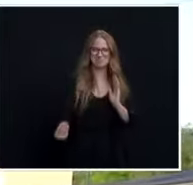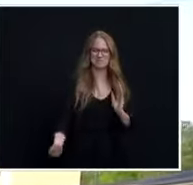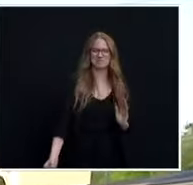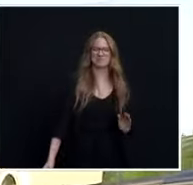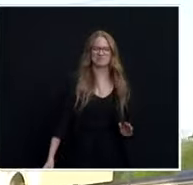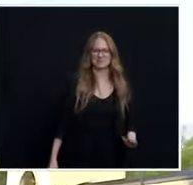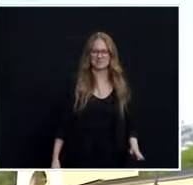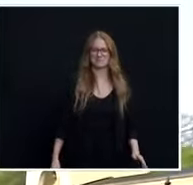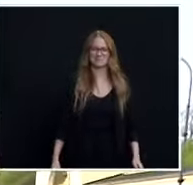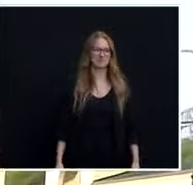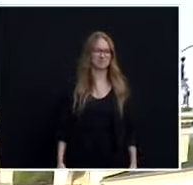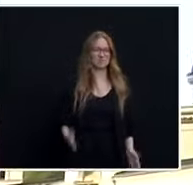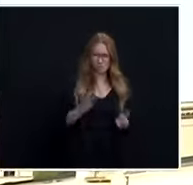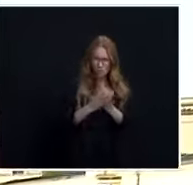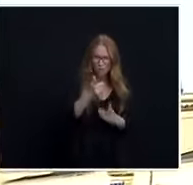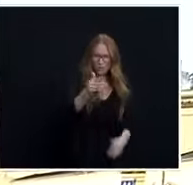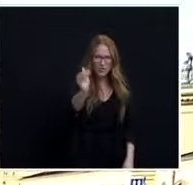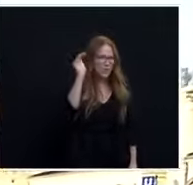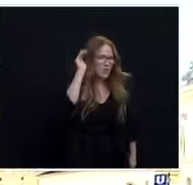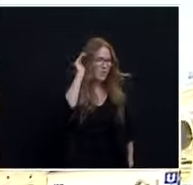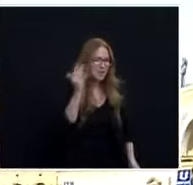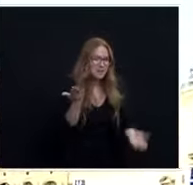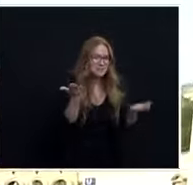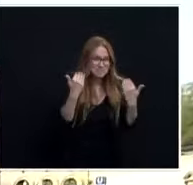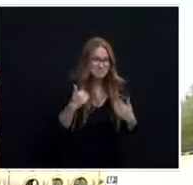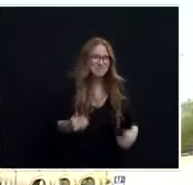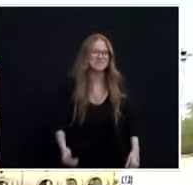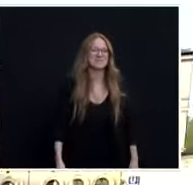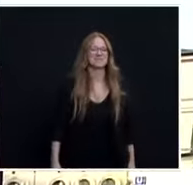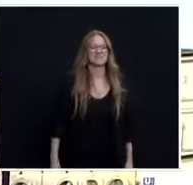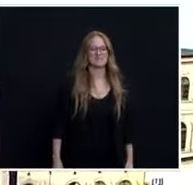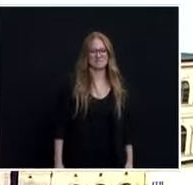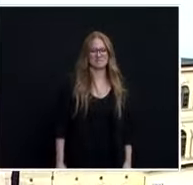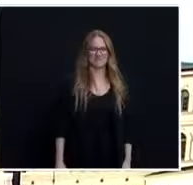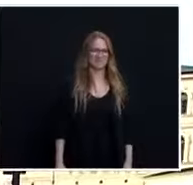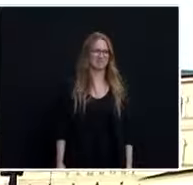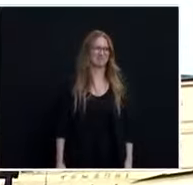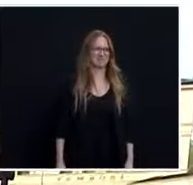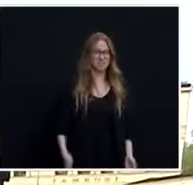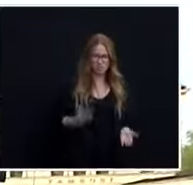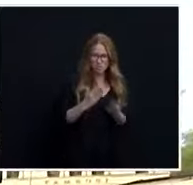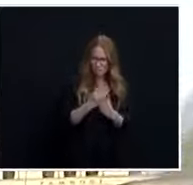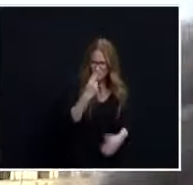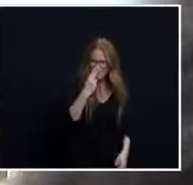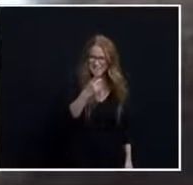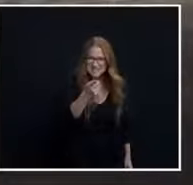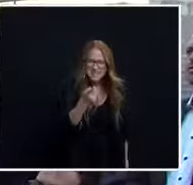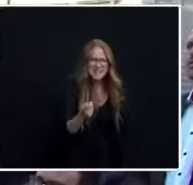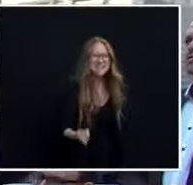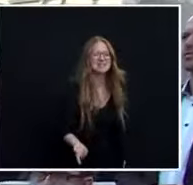Hast das schon gehört? Hast das schon gehört? Hast das schon gesehen?